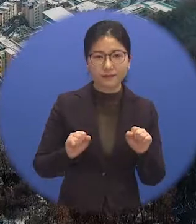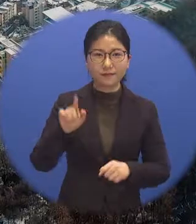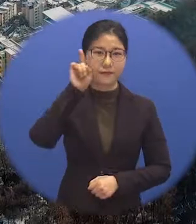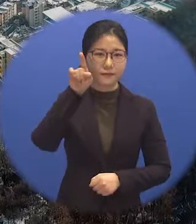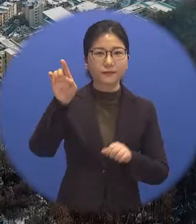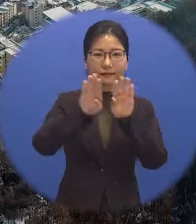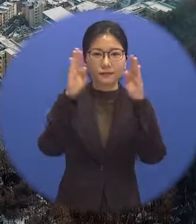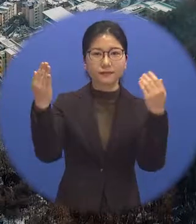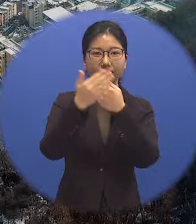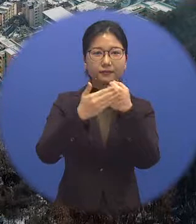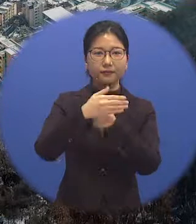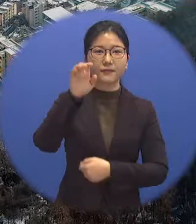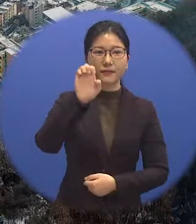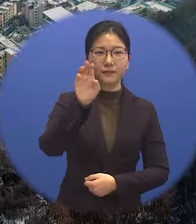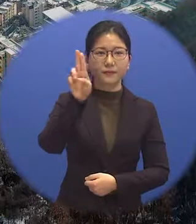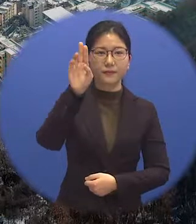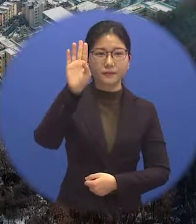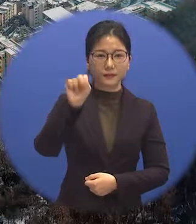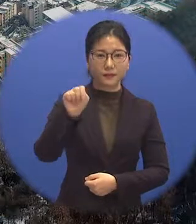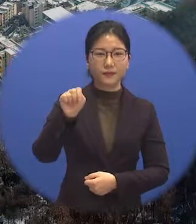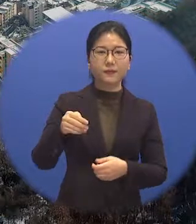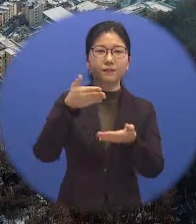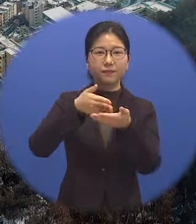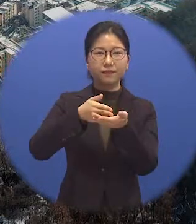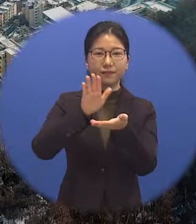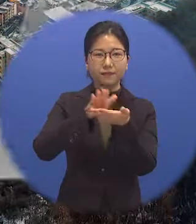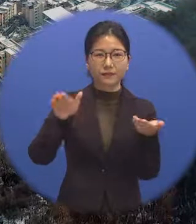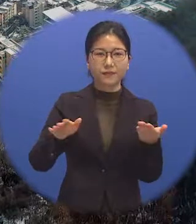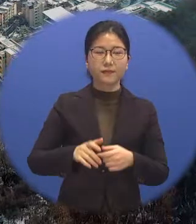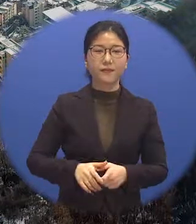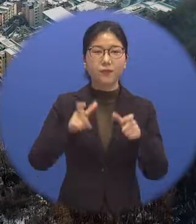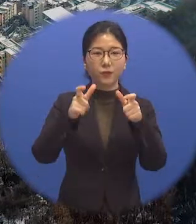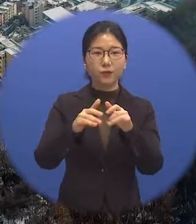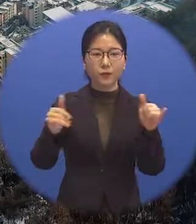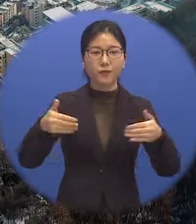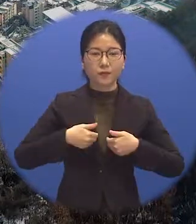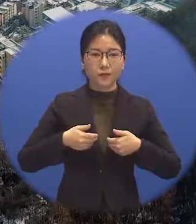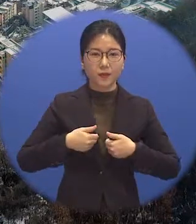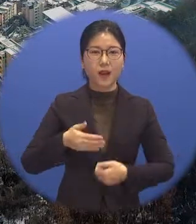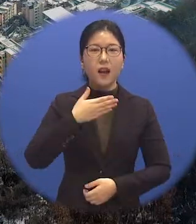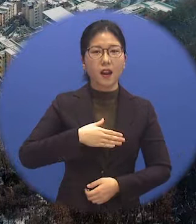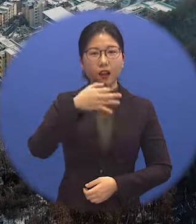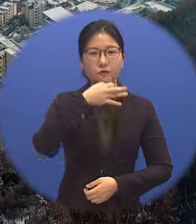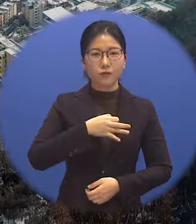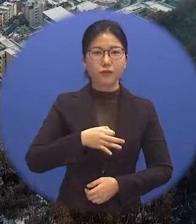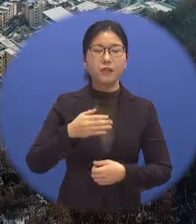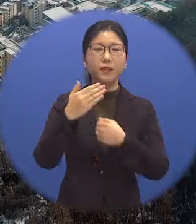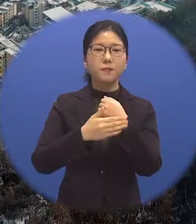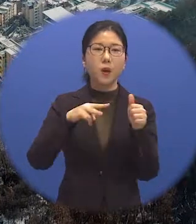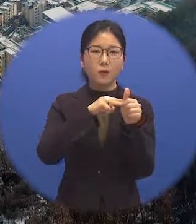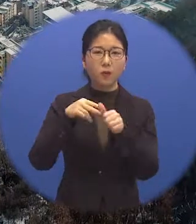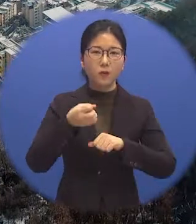안녕하세요. 내일을 여는 은평, EBN 주민방송단 아나운서 한송입니다. 구민에게 필요한, 알아두면 유익한